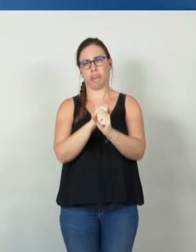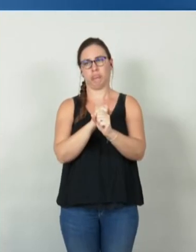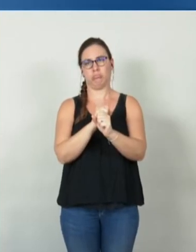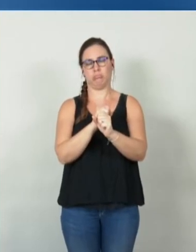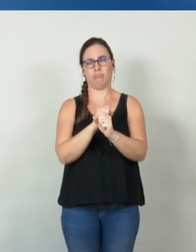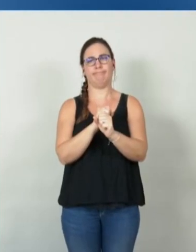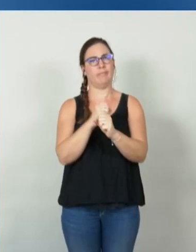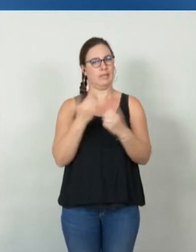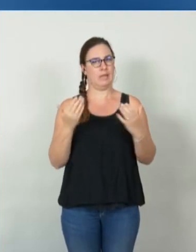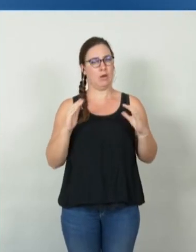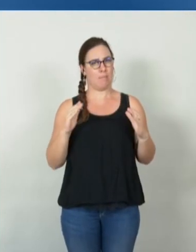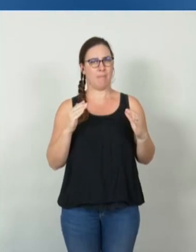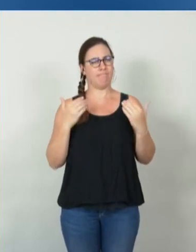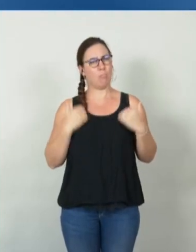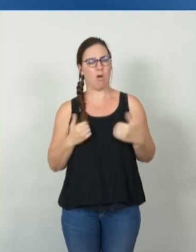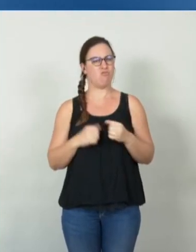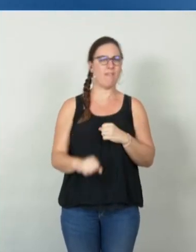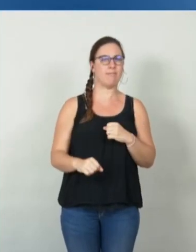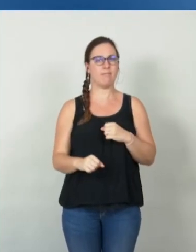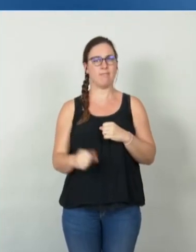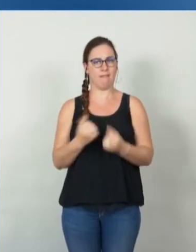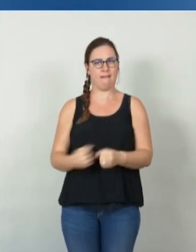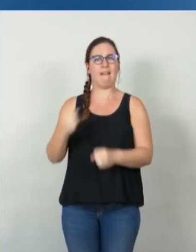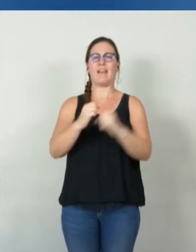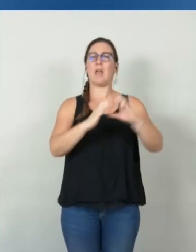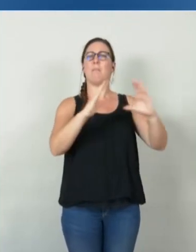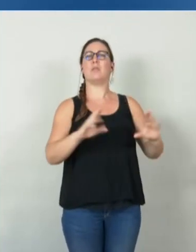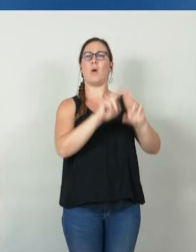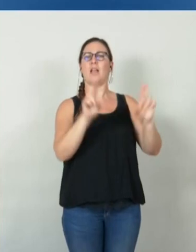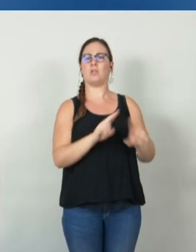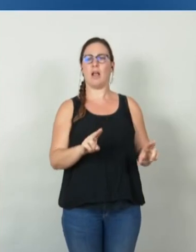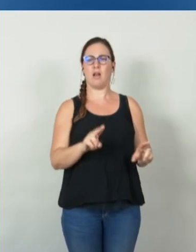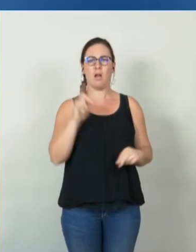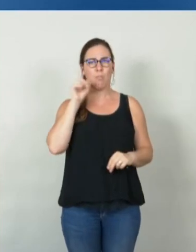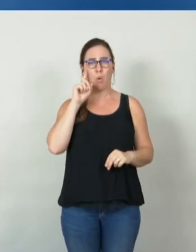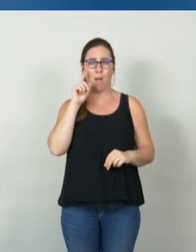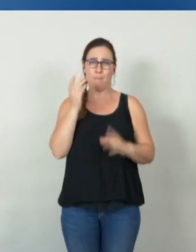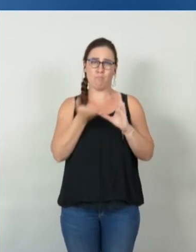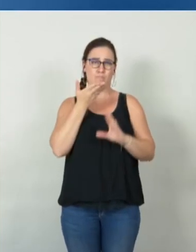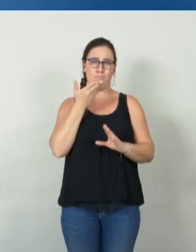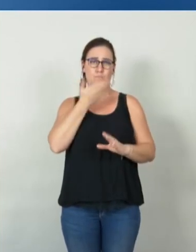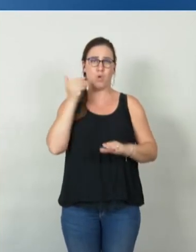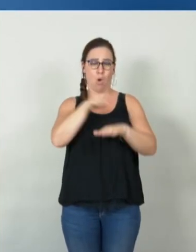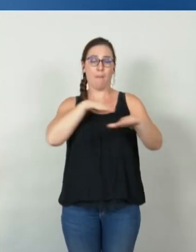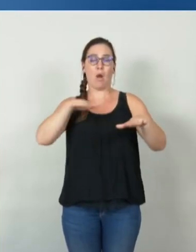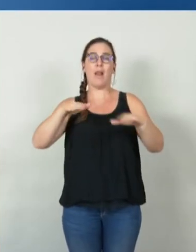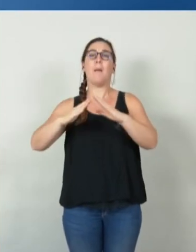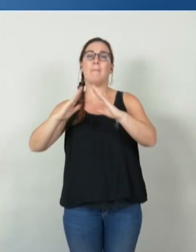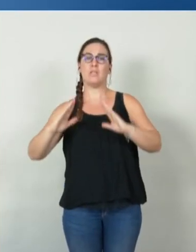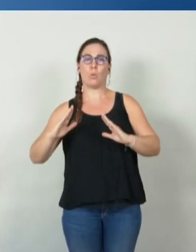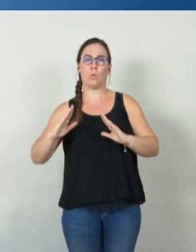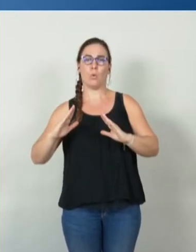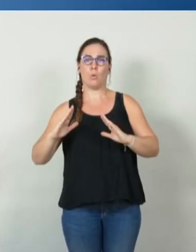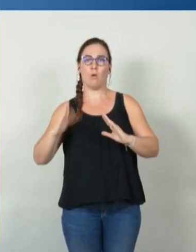j'ai toujours été gêné depuis la création de la Maison de l'international qui n'est pas eu en parallèle une Maison de